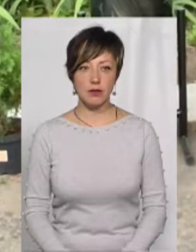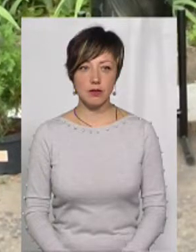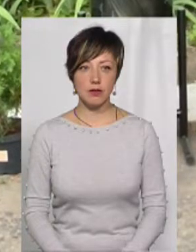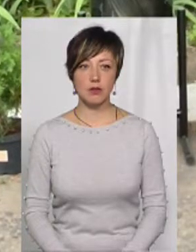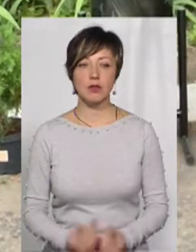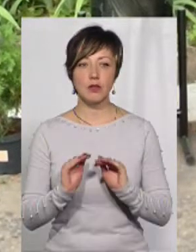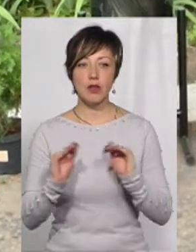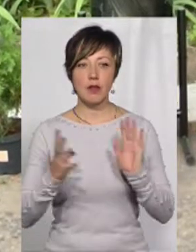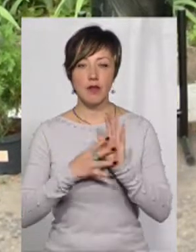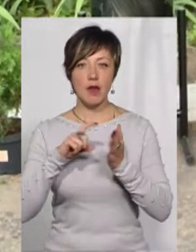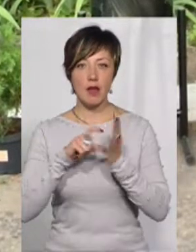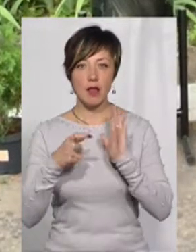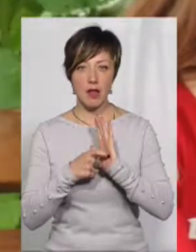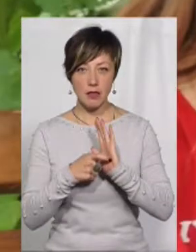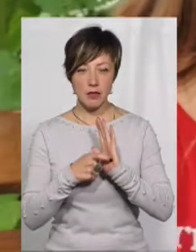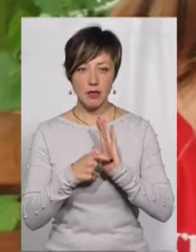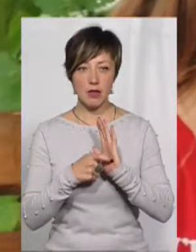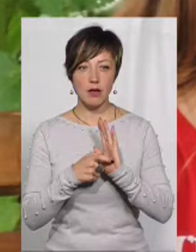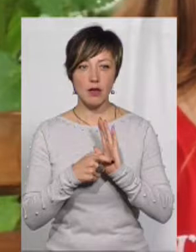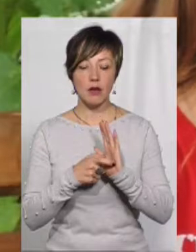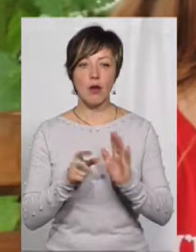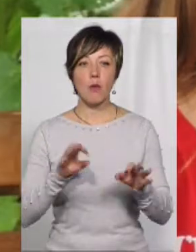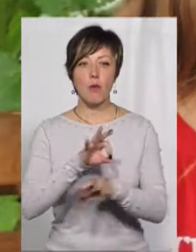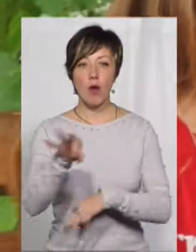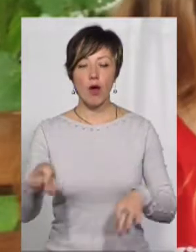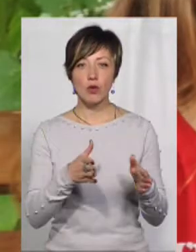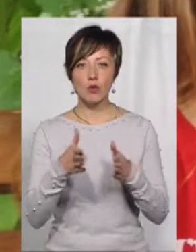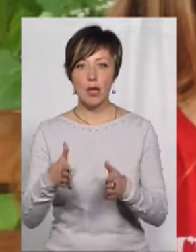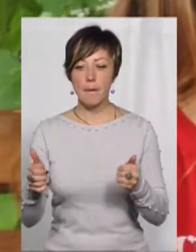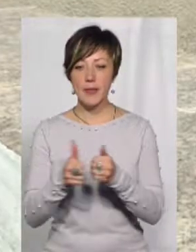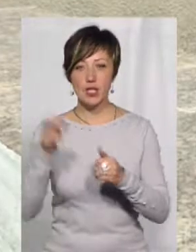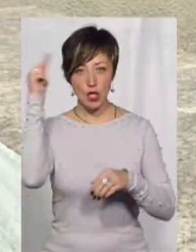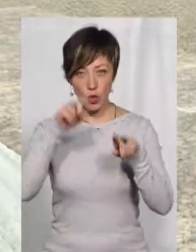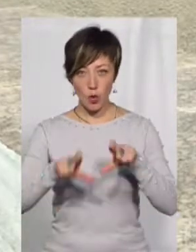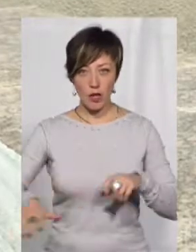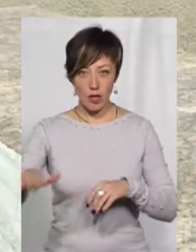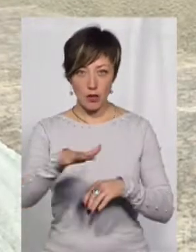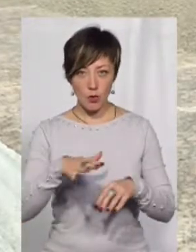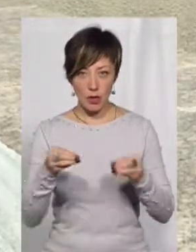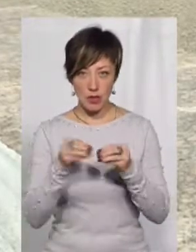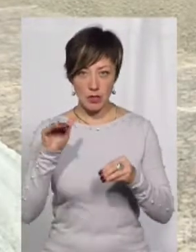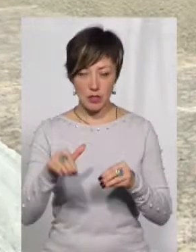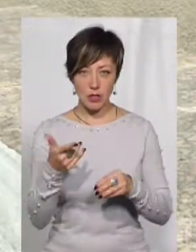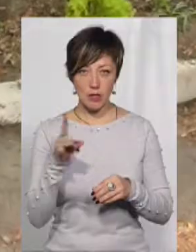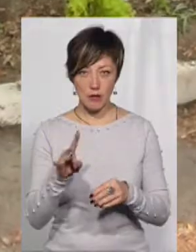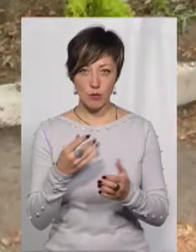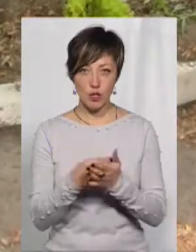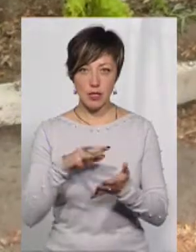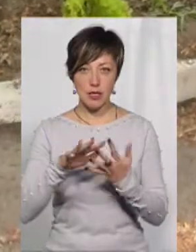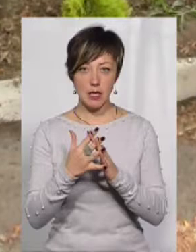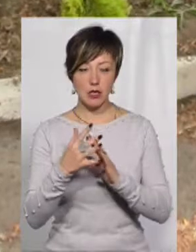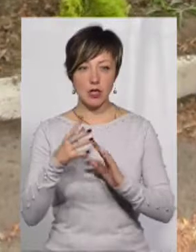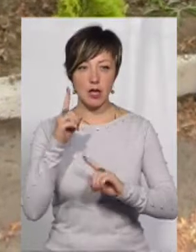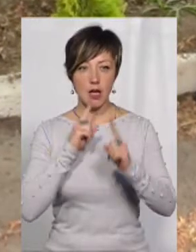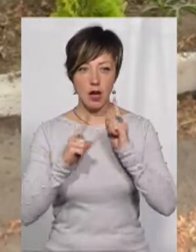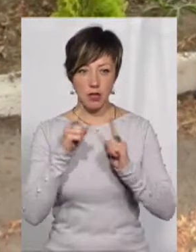Школярки дев'ятикласниці Стріхівців розробили проект з благоустрою пришкільної території. За виділення 10 тисяч гривень з бюджету селищної ради закупили дерева,